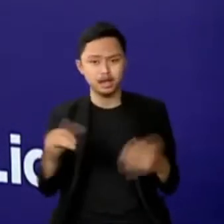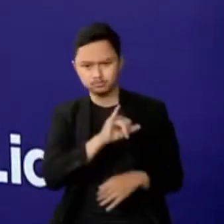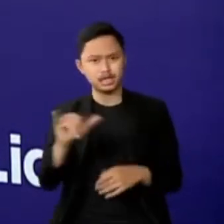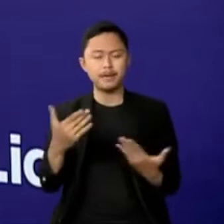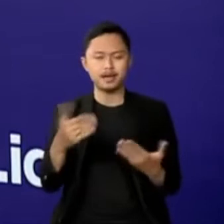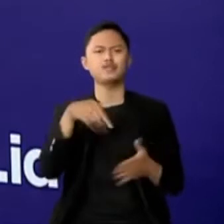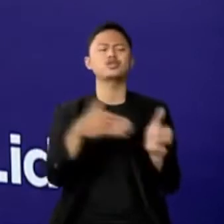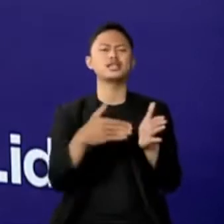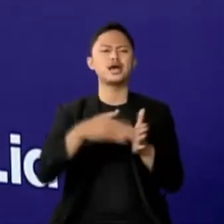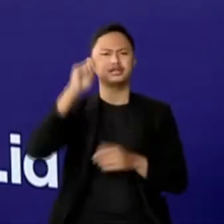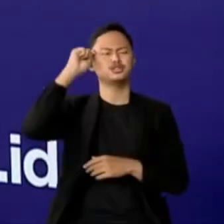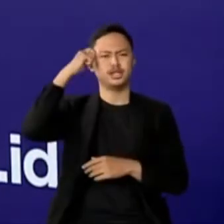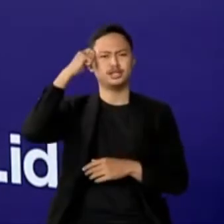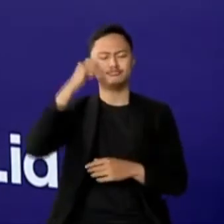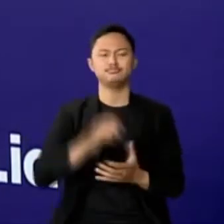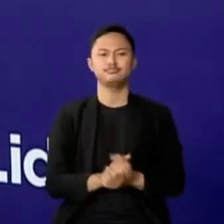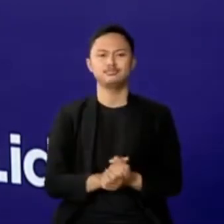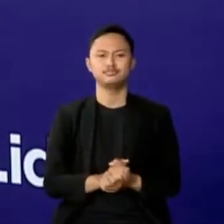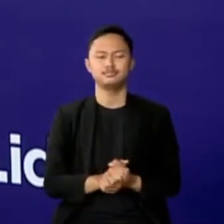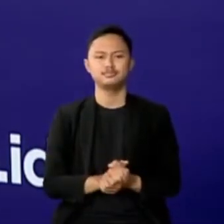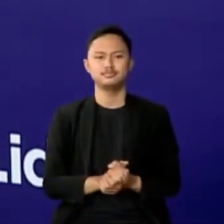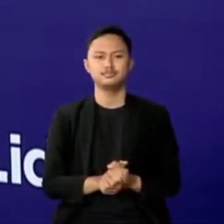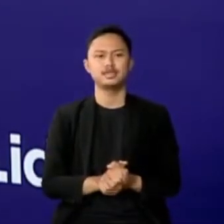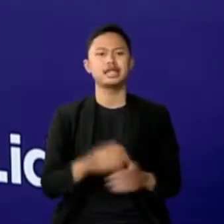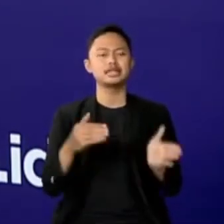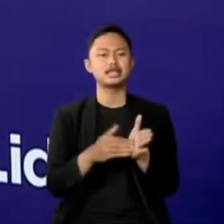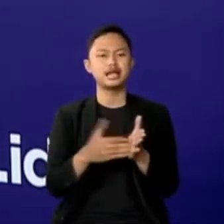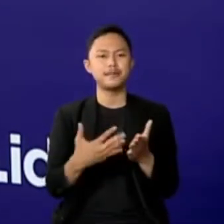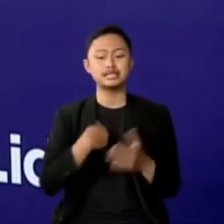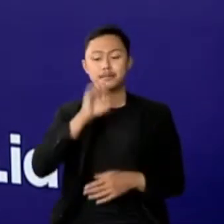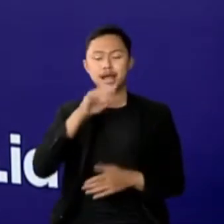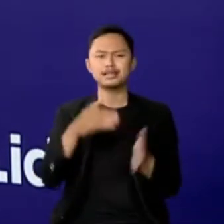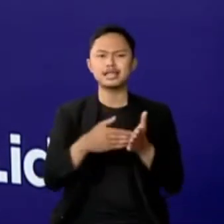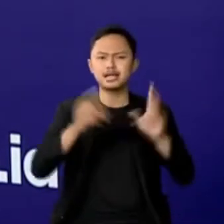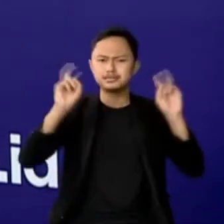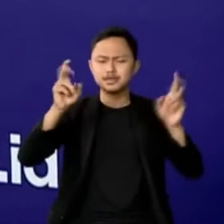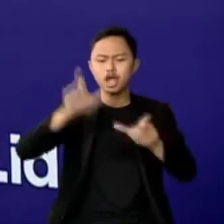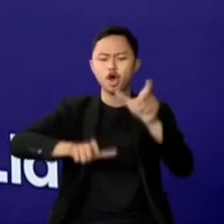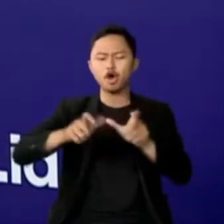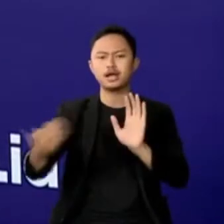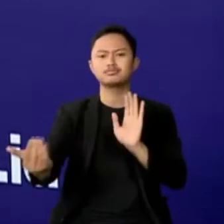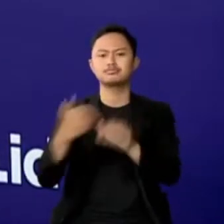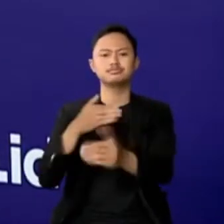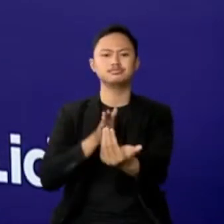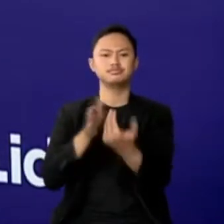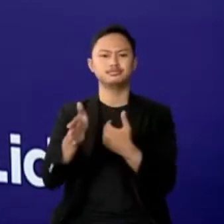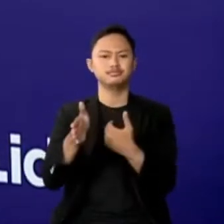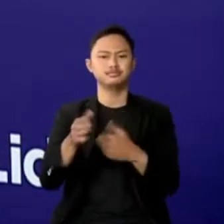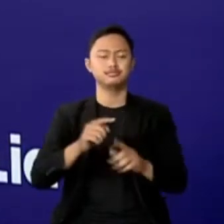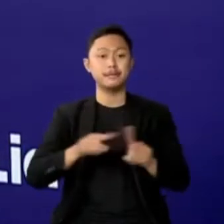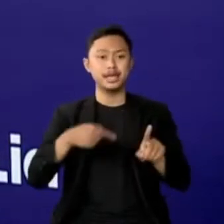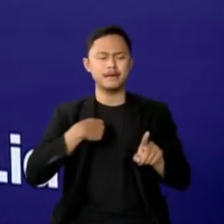memang pantangan yang tidak mudah yang pertama tantangan keluar-masuk orang saya menyebutnya yang kedua memang kami di Jakarta ini